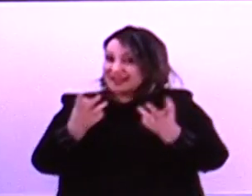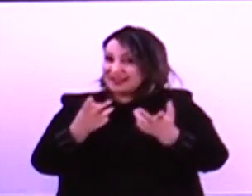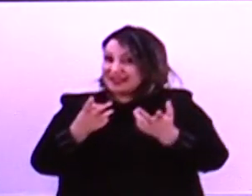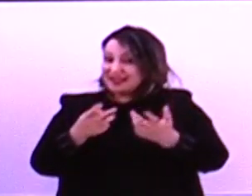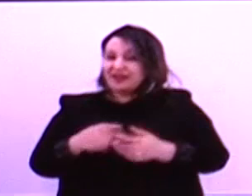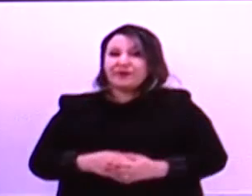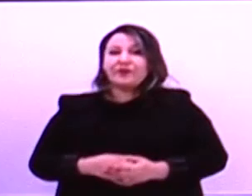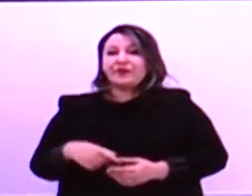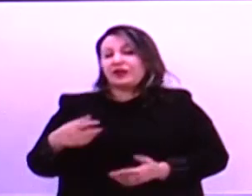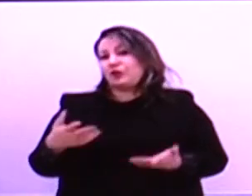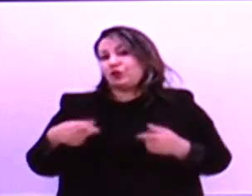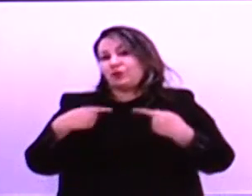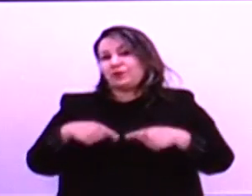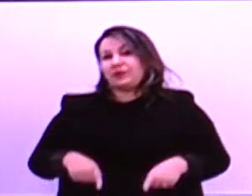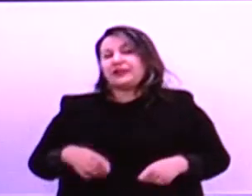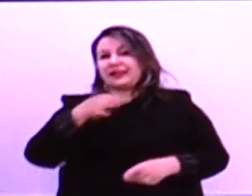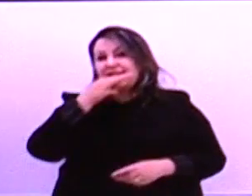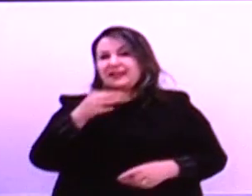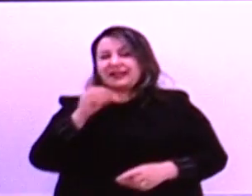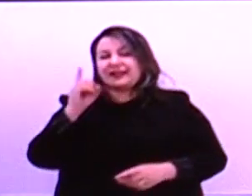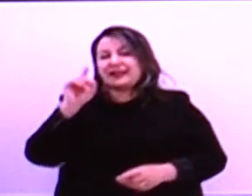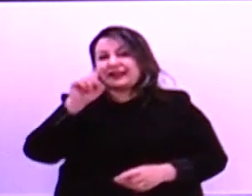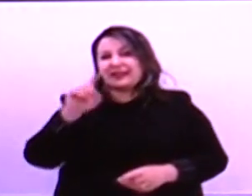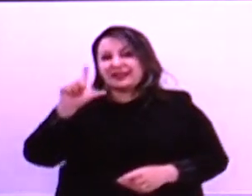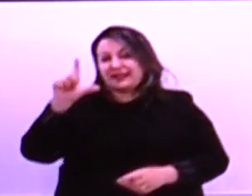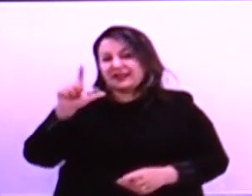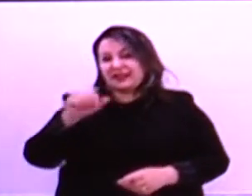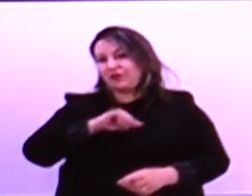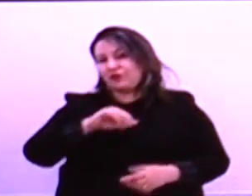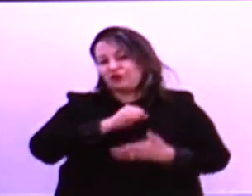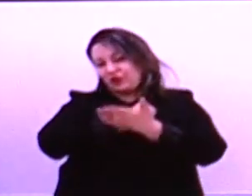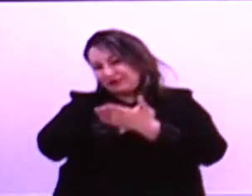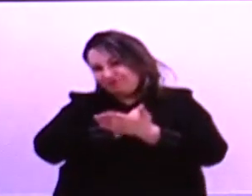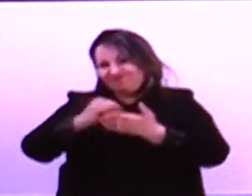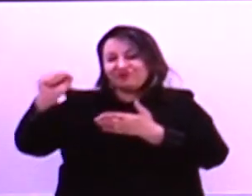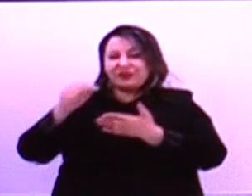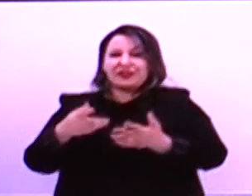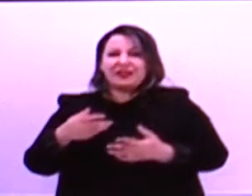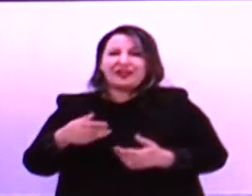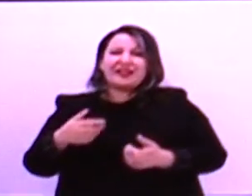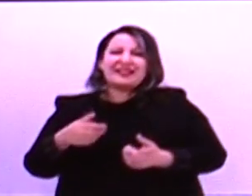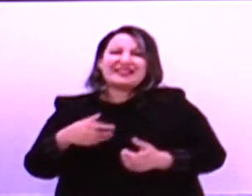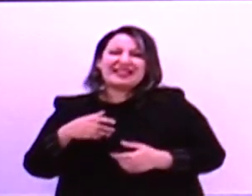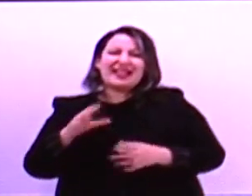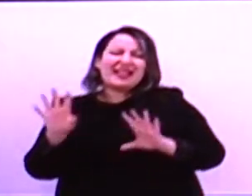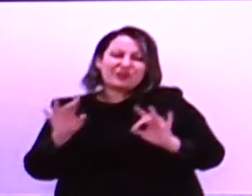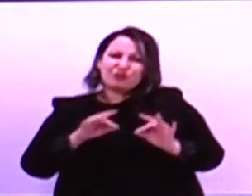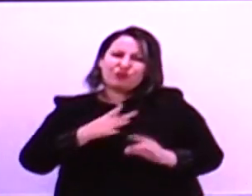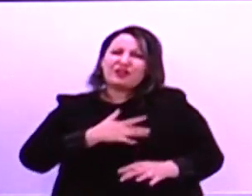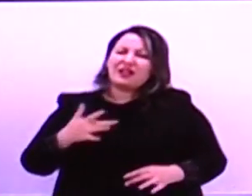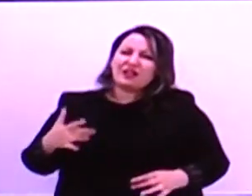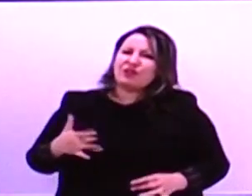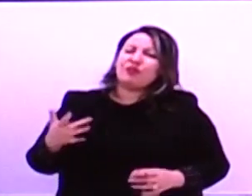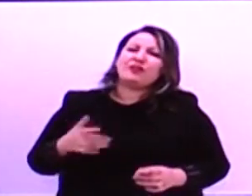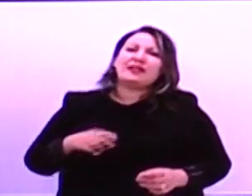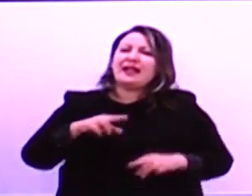يخص ان السيد الوزير صرح بلي ديزل ديزل ان شاء الله لازم نقضوا عليه، لانه مضر يبقى الا للمعدات